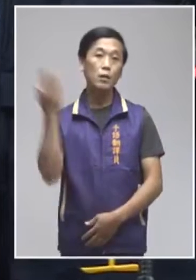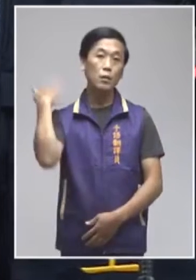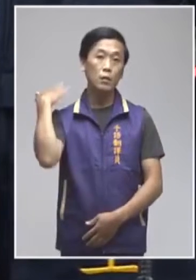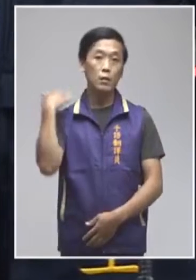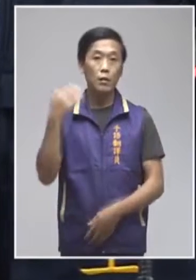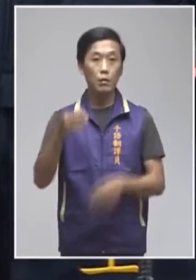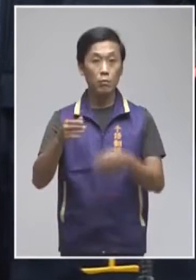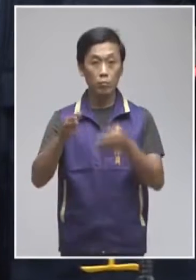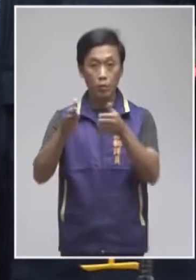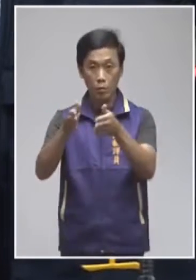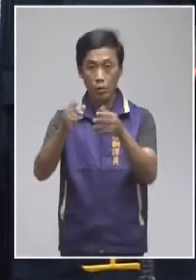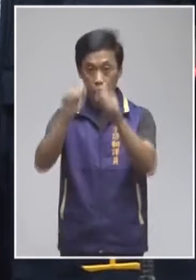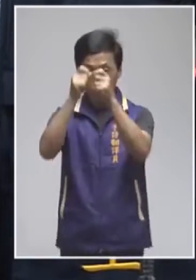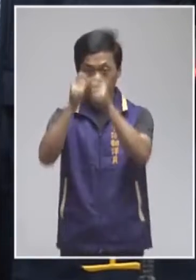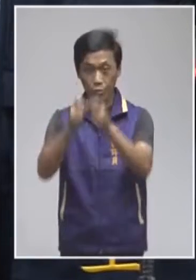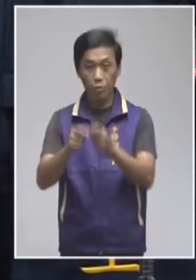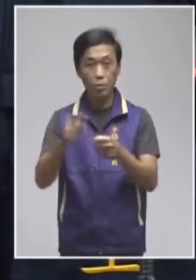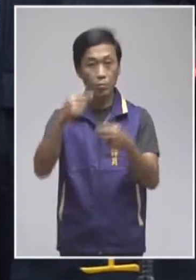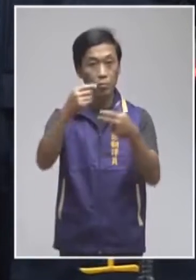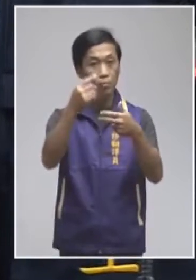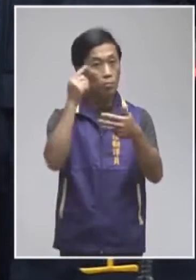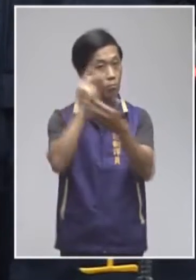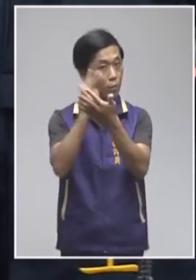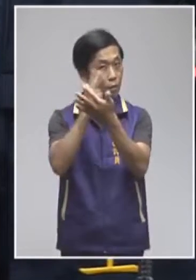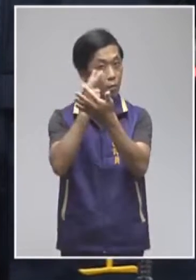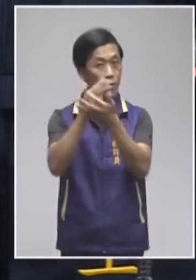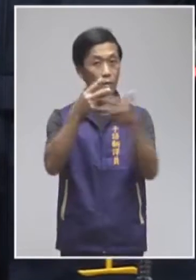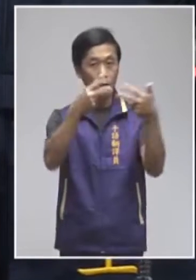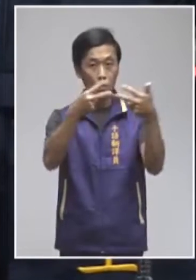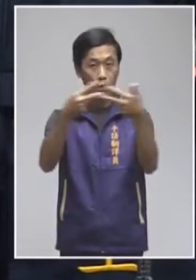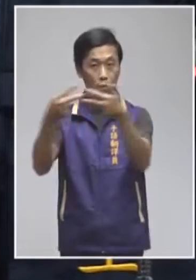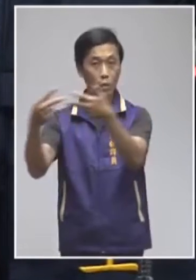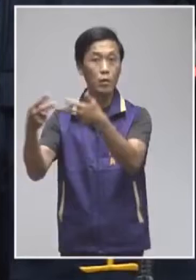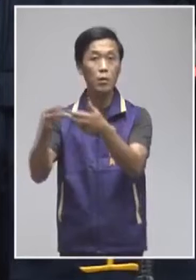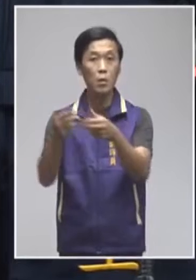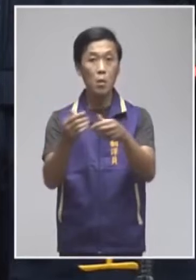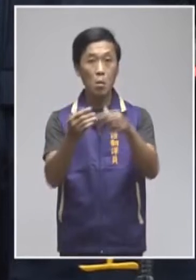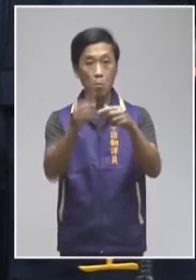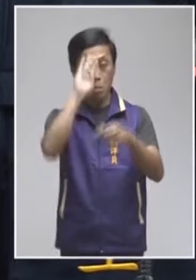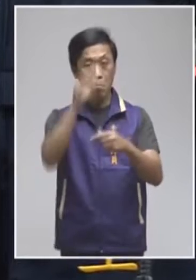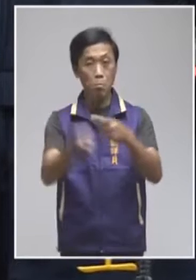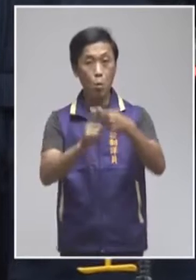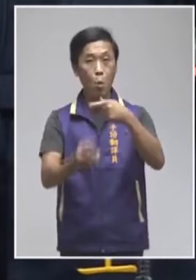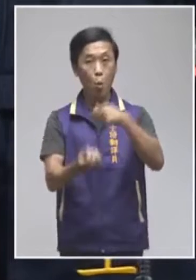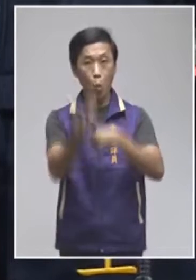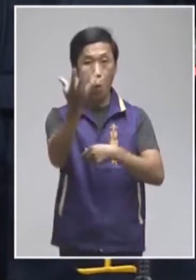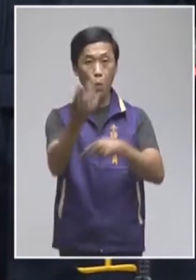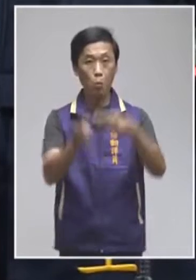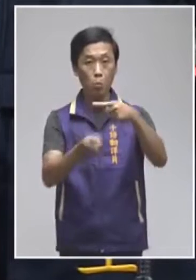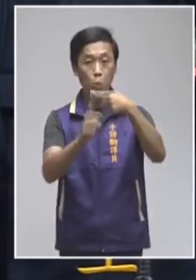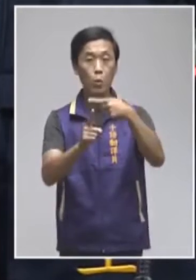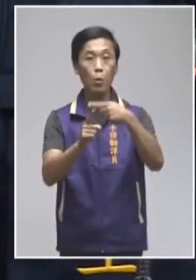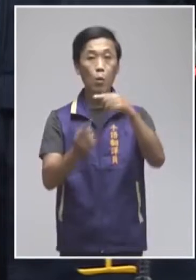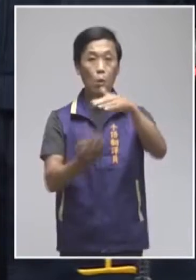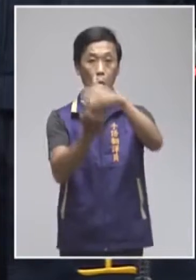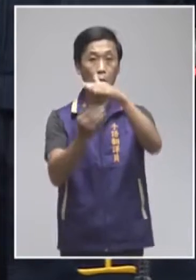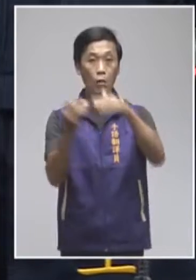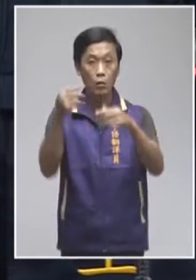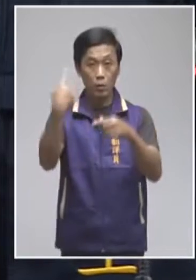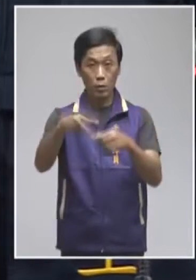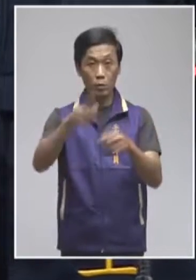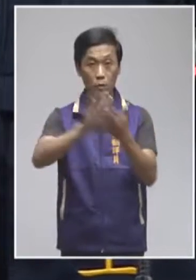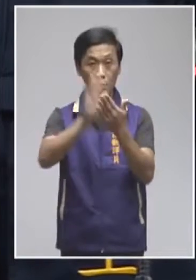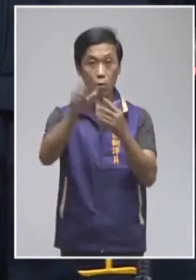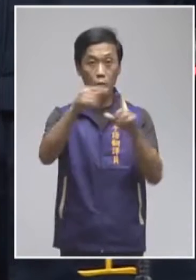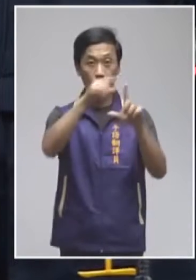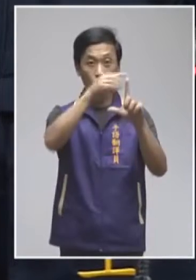一个波段分析上面，每一周的周二会来到最高点，那之后会持续的往下，那直到礼拜天礼